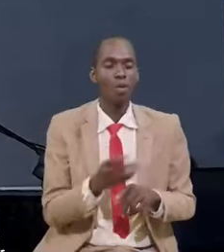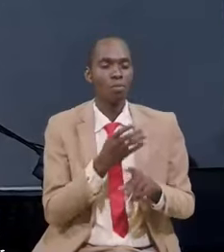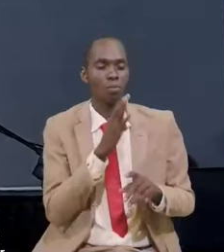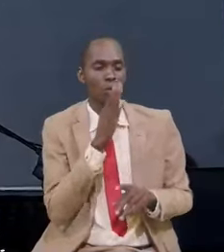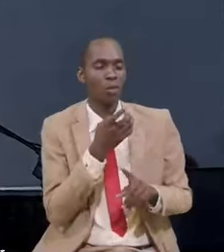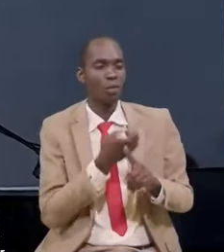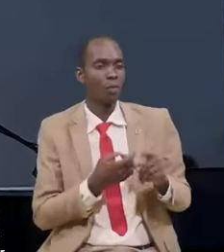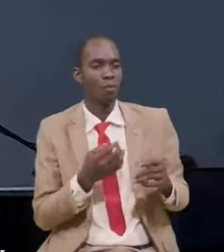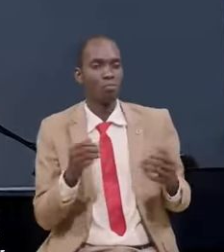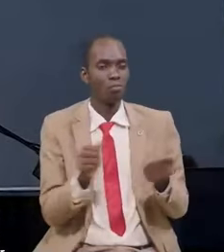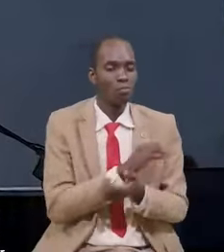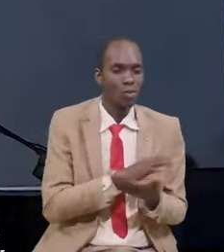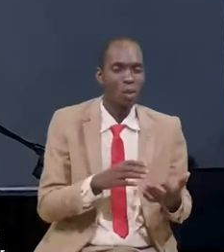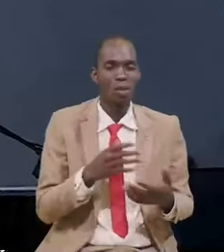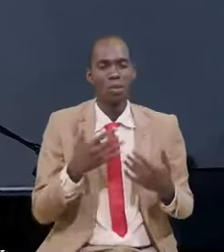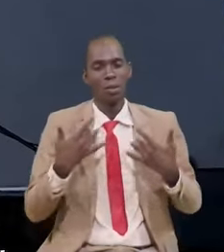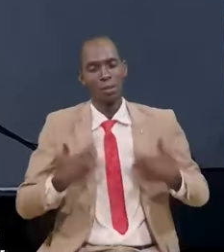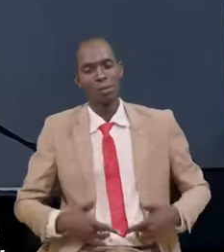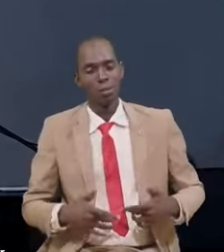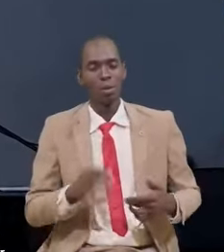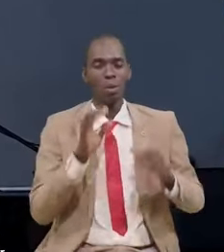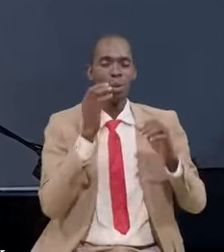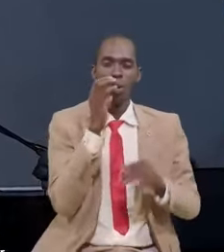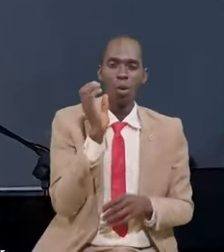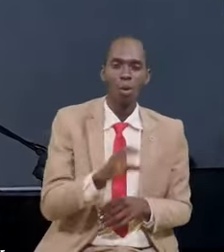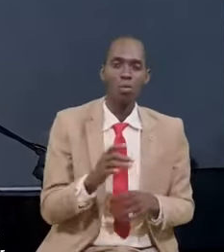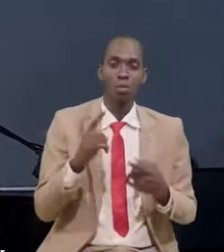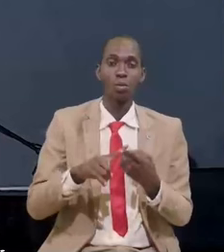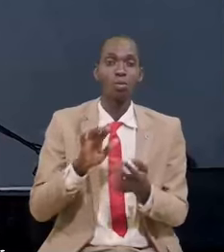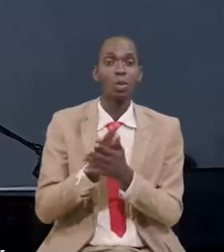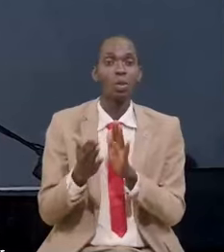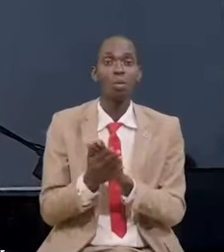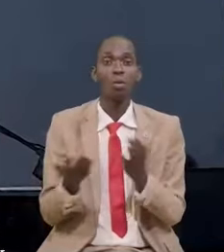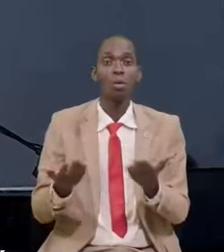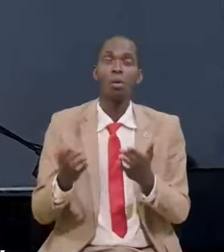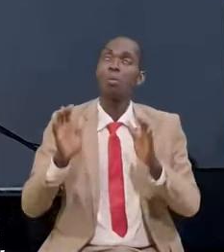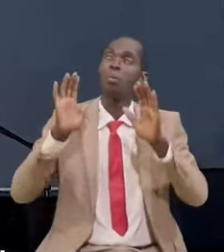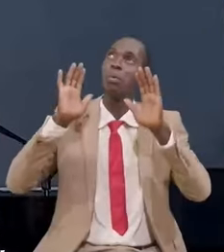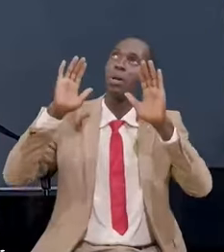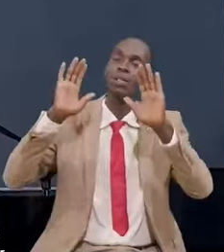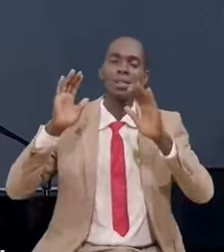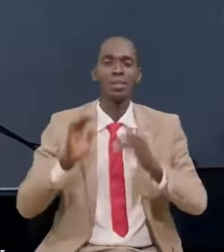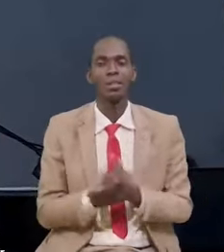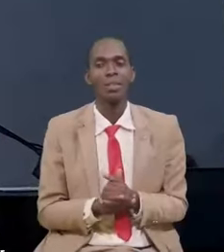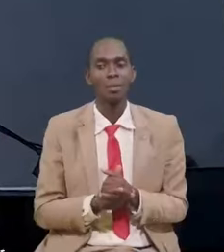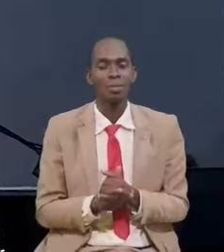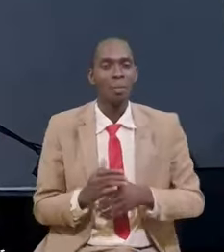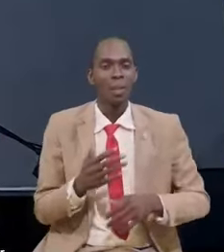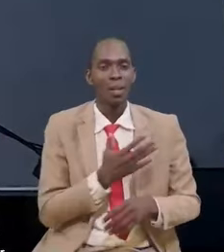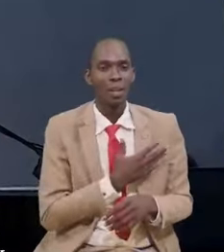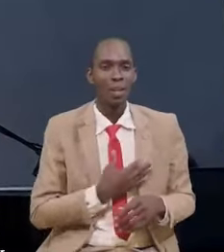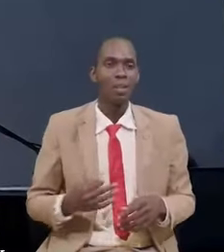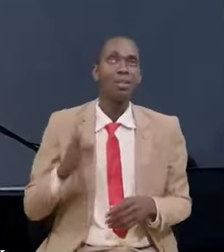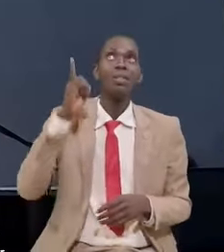Et il y a une transformation de cette vie malheureuse à la aux merveilles de Dieu. Et il sera